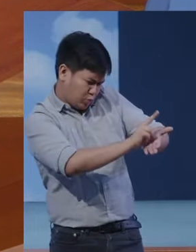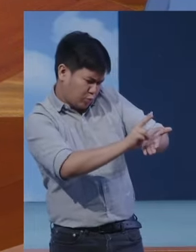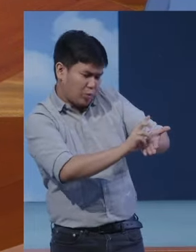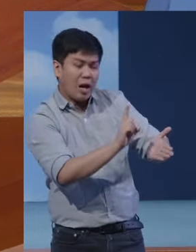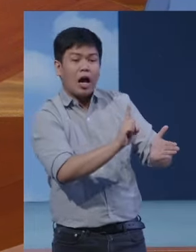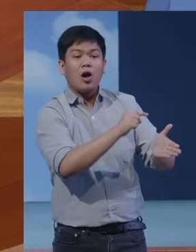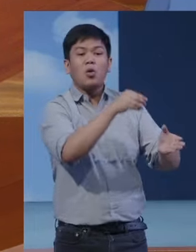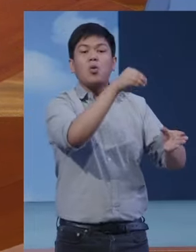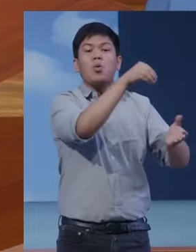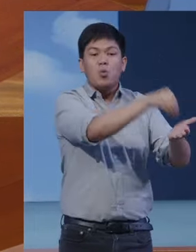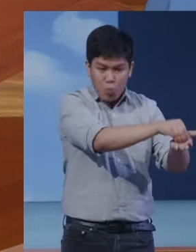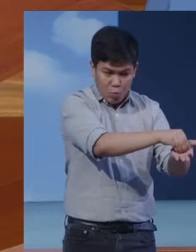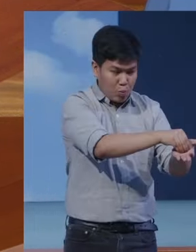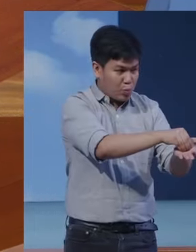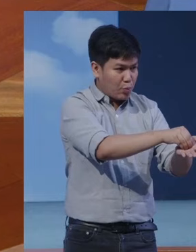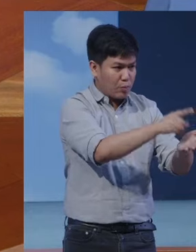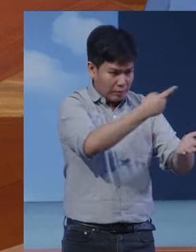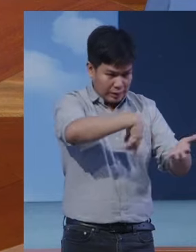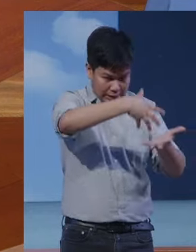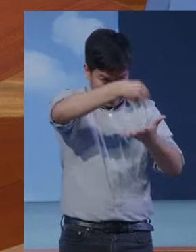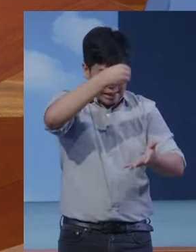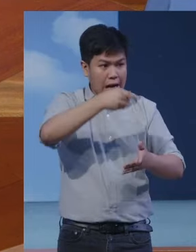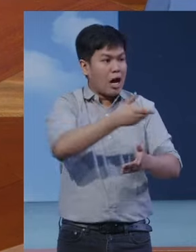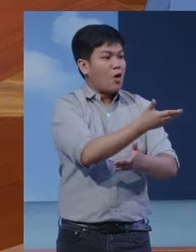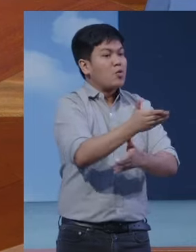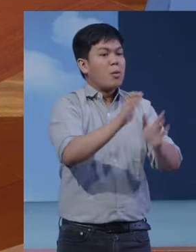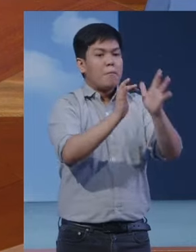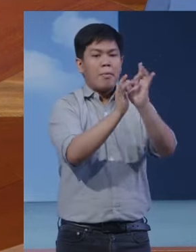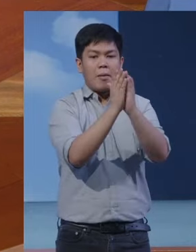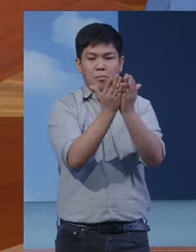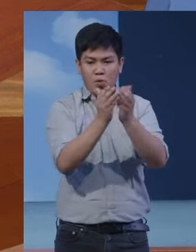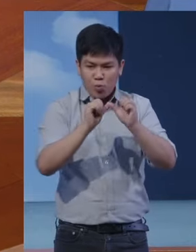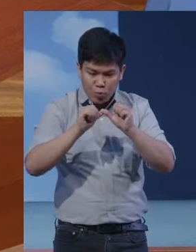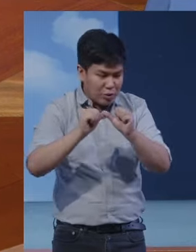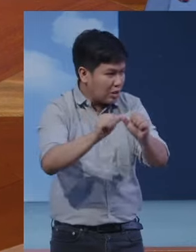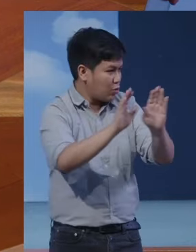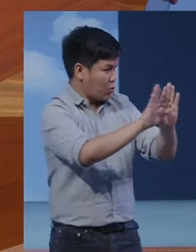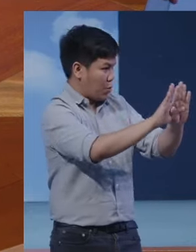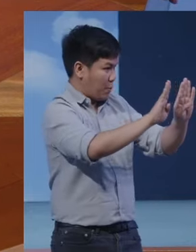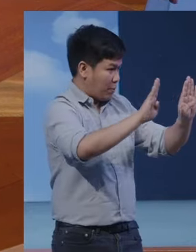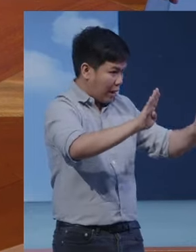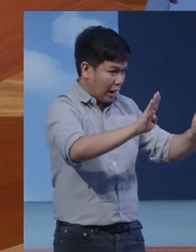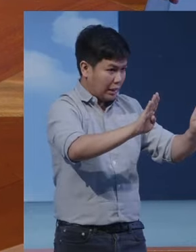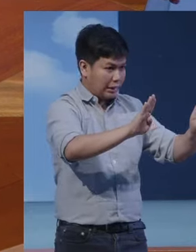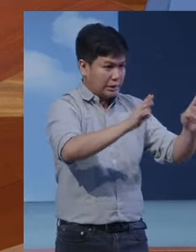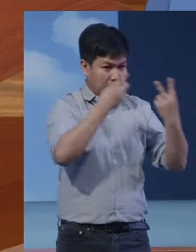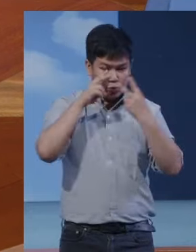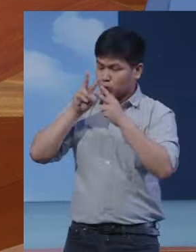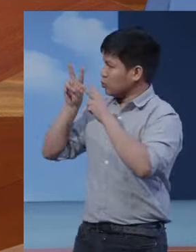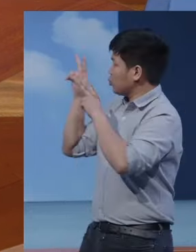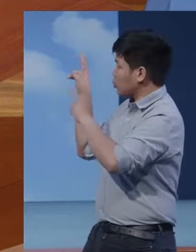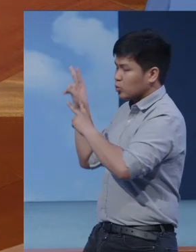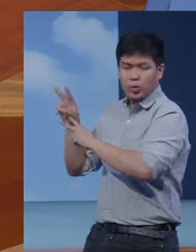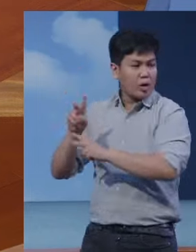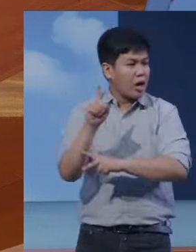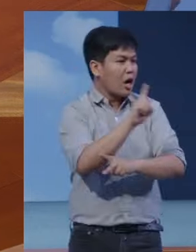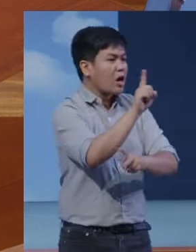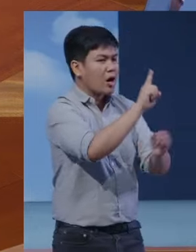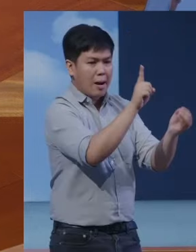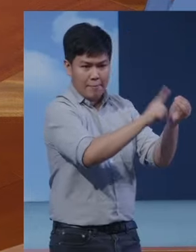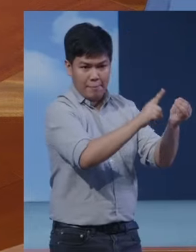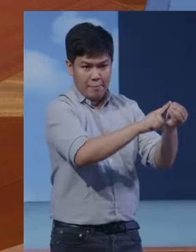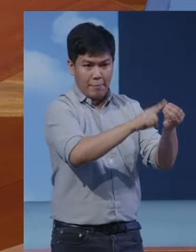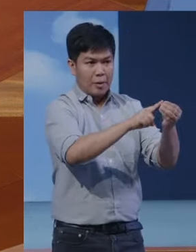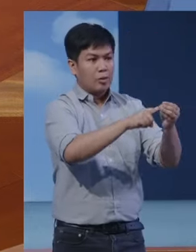hapong ito so bitbitin niyo lang po ang inyong Bibliya panatiliin ninyong nakabukas sa Matthew 19 Pero pupunta din po tayo sa